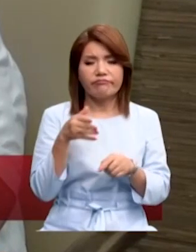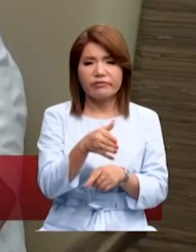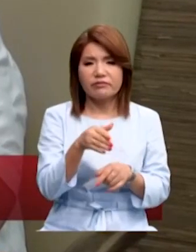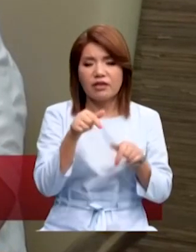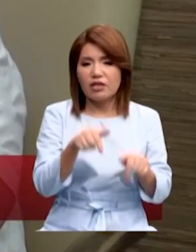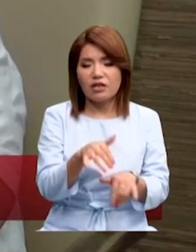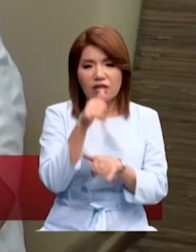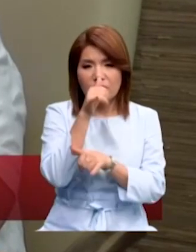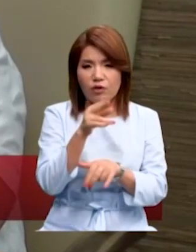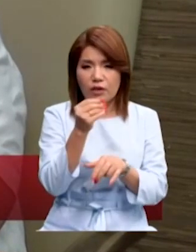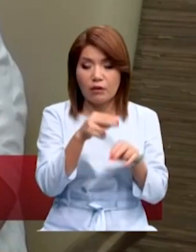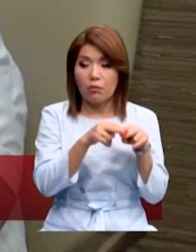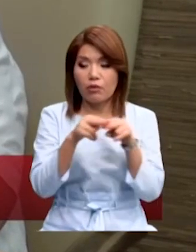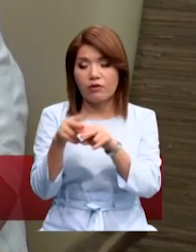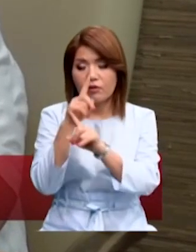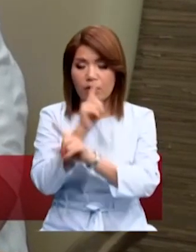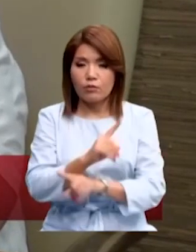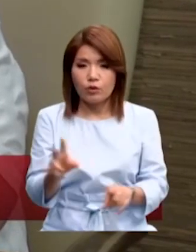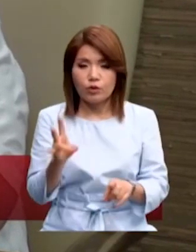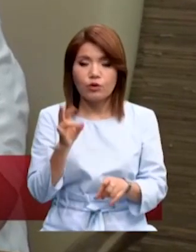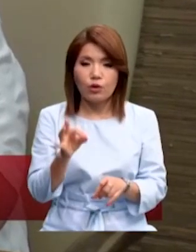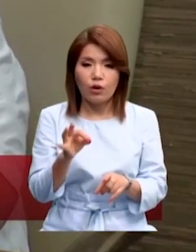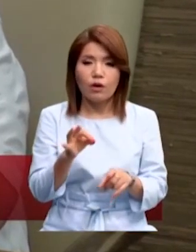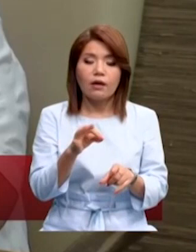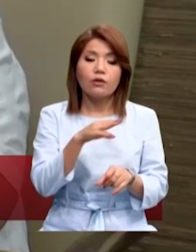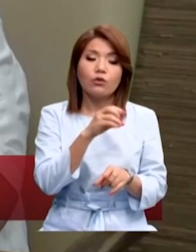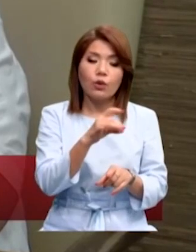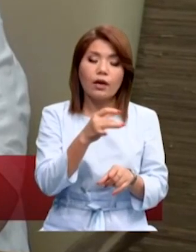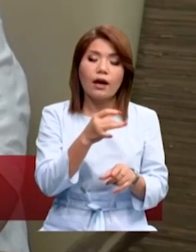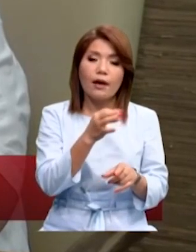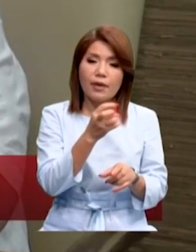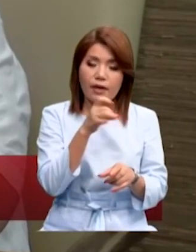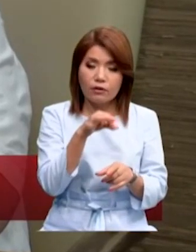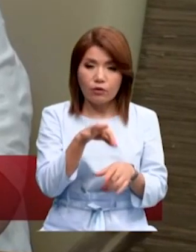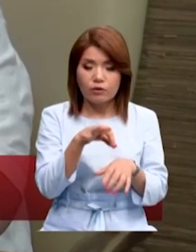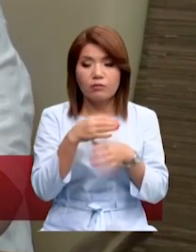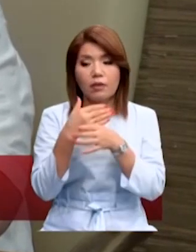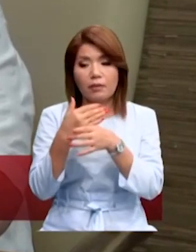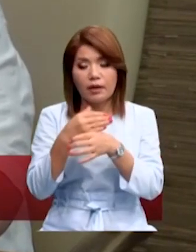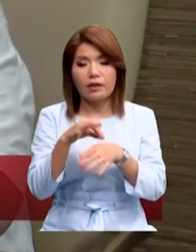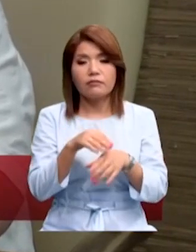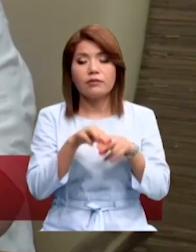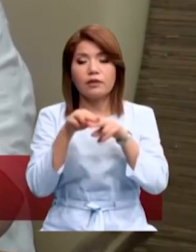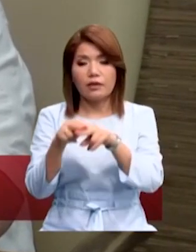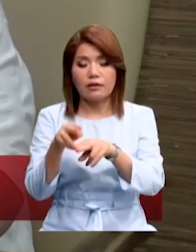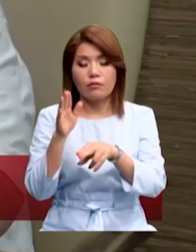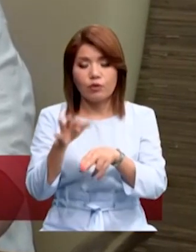эти платежи, все это будет сделано туроператором, а потом уже будут решаться вопросы